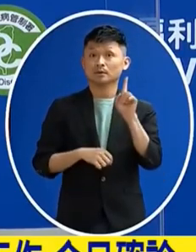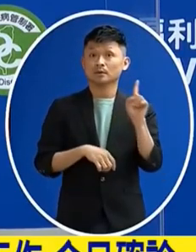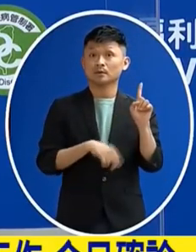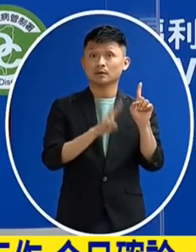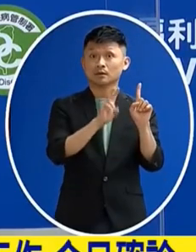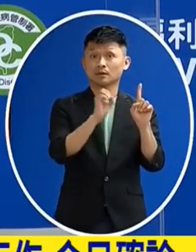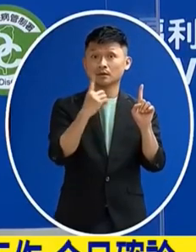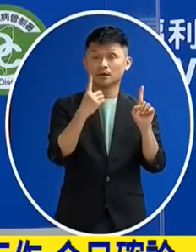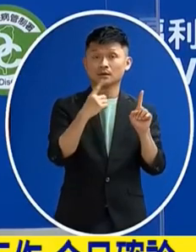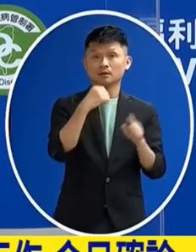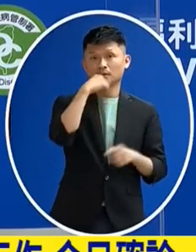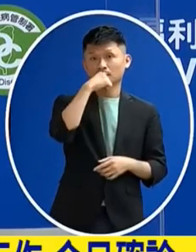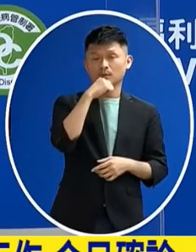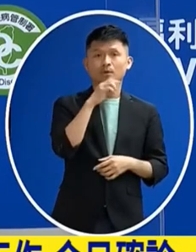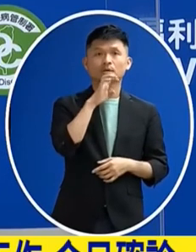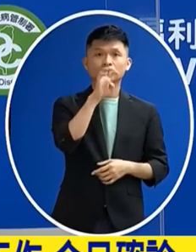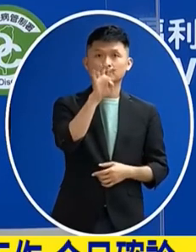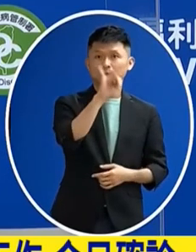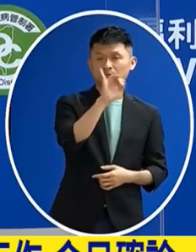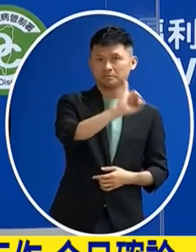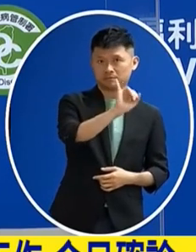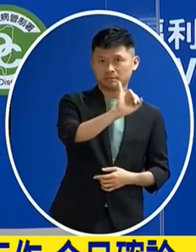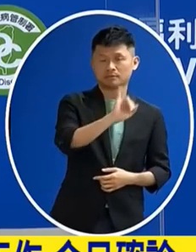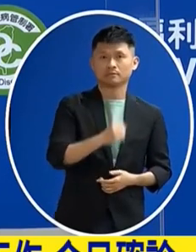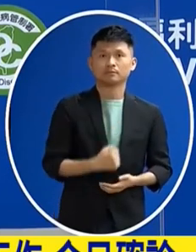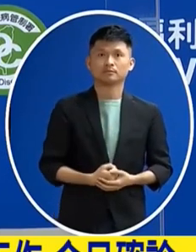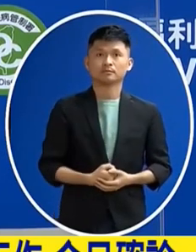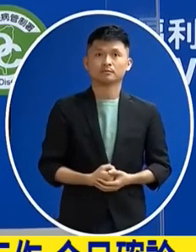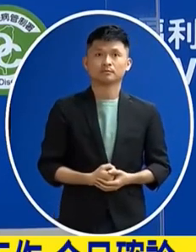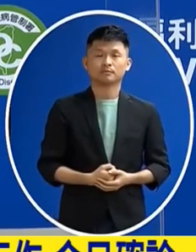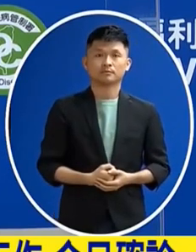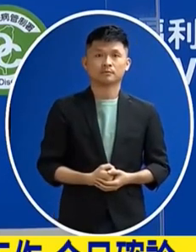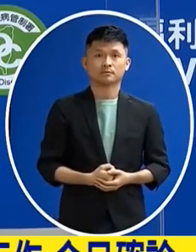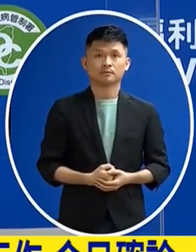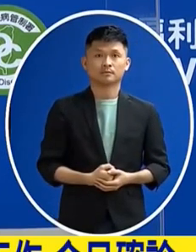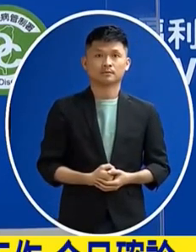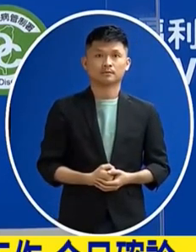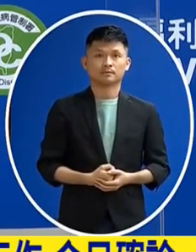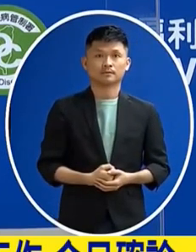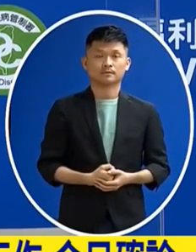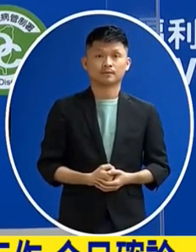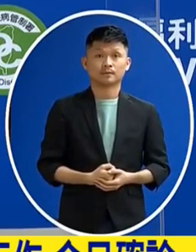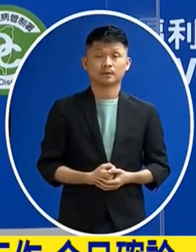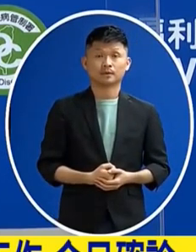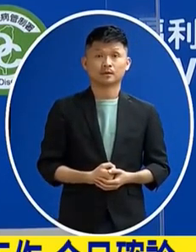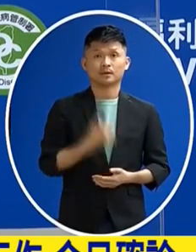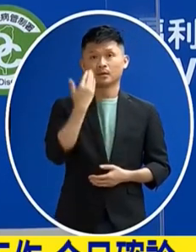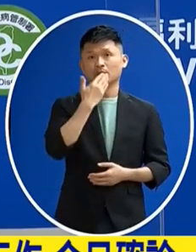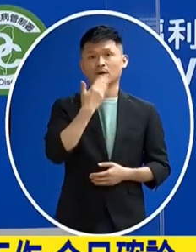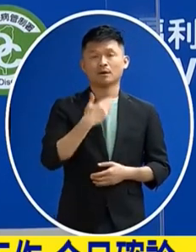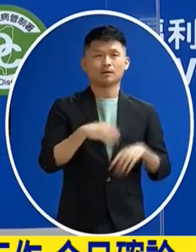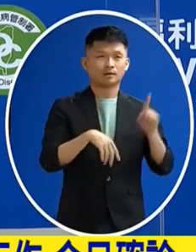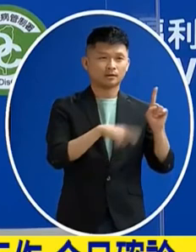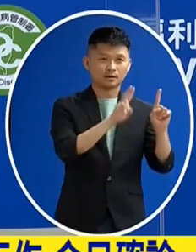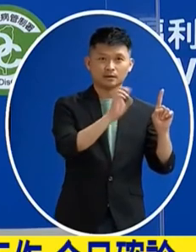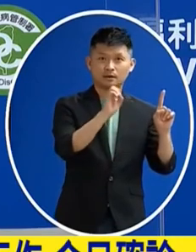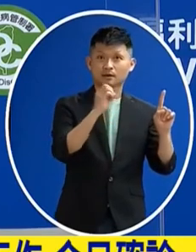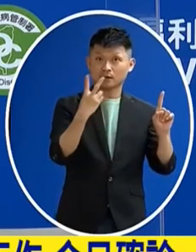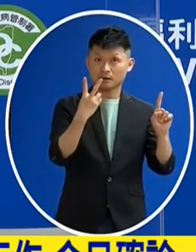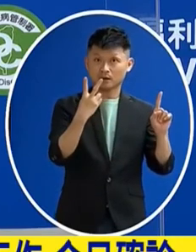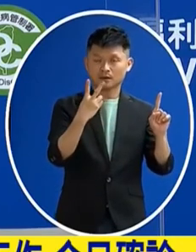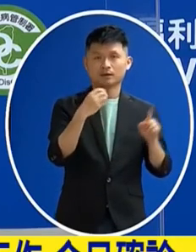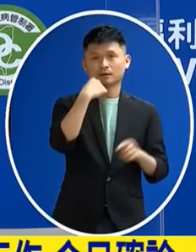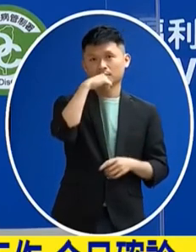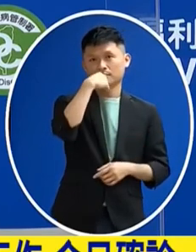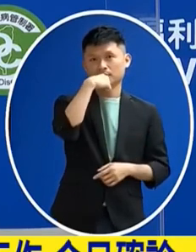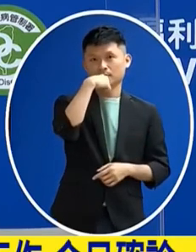1201是本国籍40多岁的女性哈，是没有，这已经过了。1202现在讲1202哈，1202